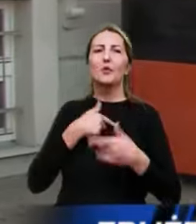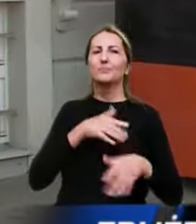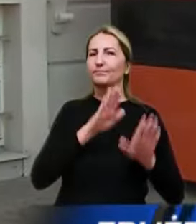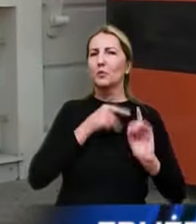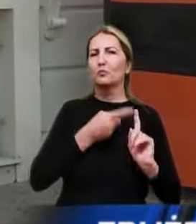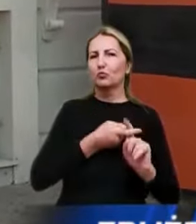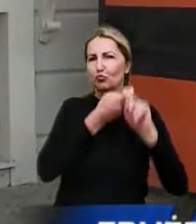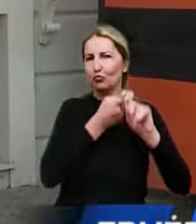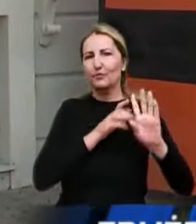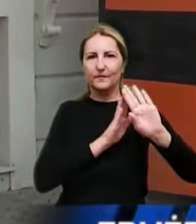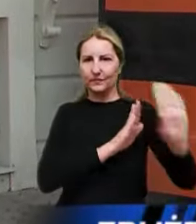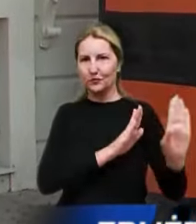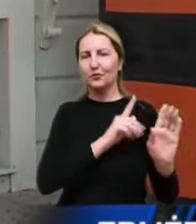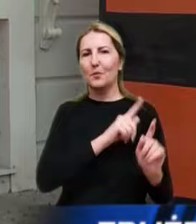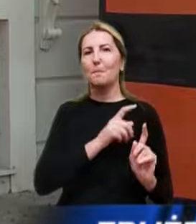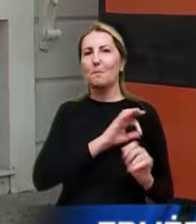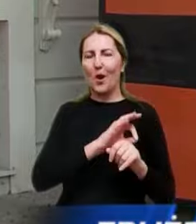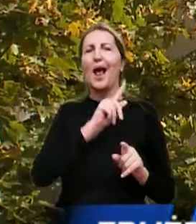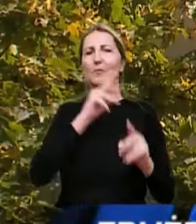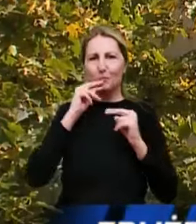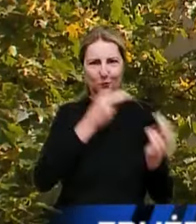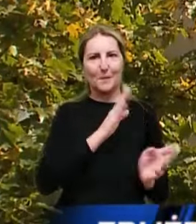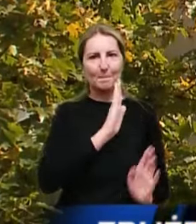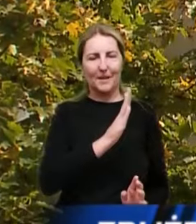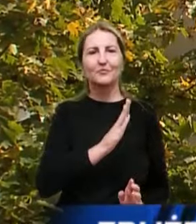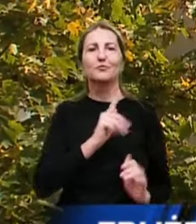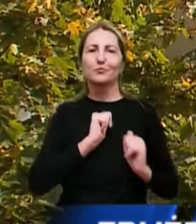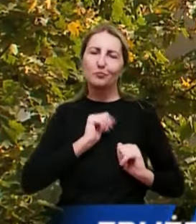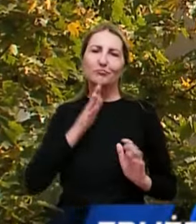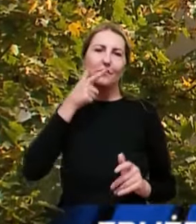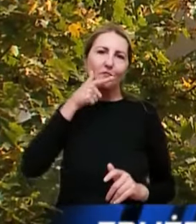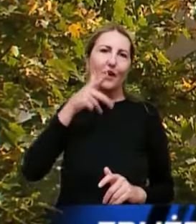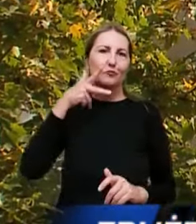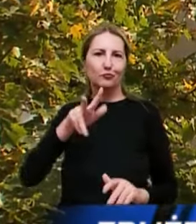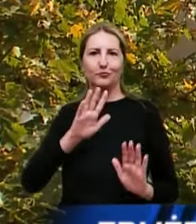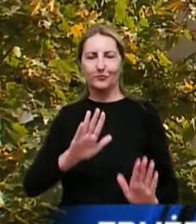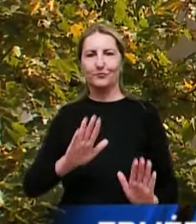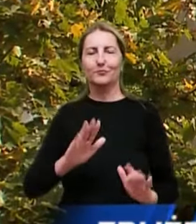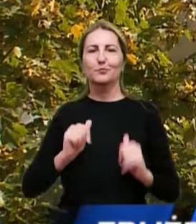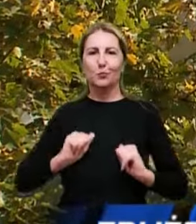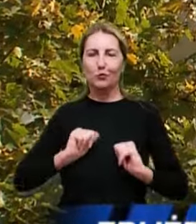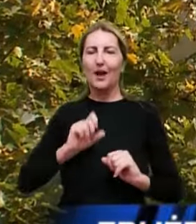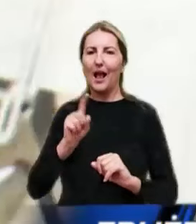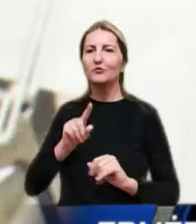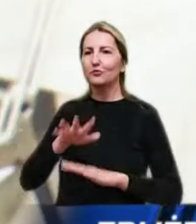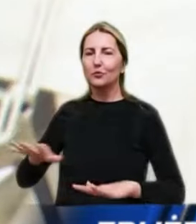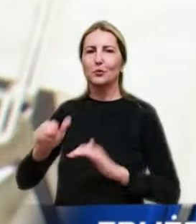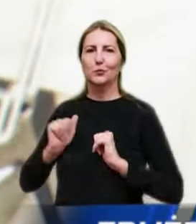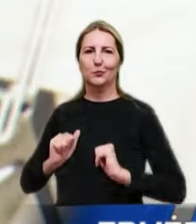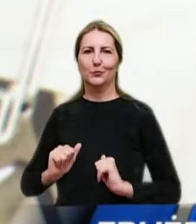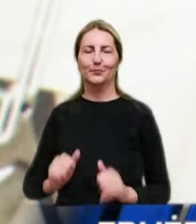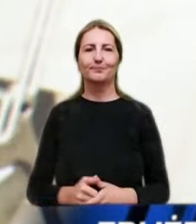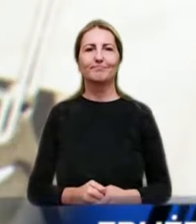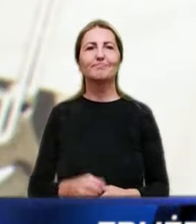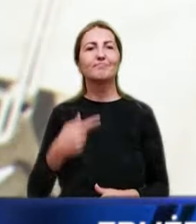projekt, ale na pewno do niego wrócimy. Zobaczymy za 2 tygodnie, za 3 tygodnie. Niech to się trochę uspokoi. Wpadliśmy na pomysł,